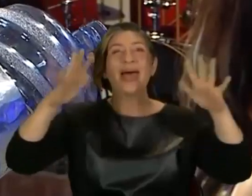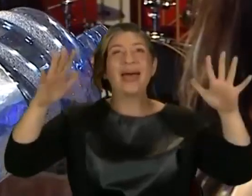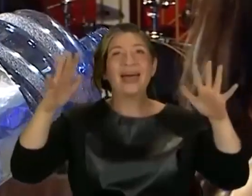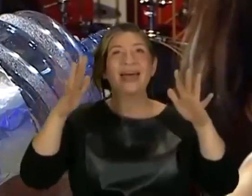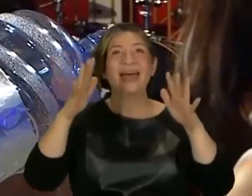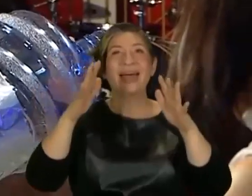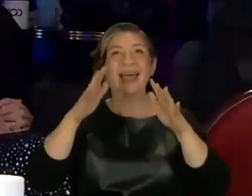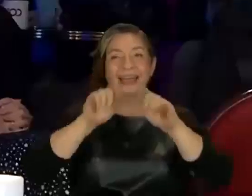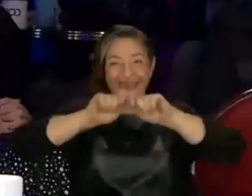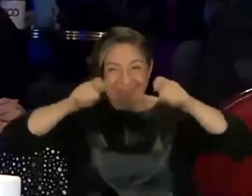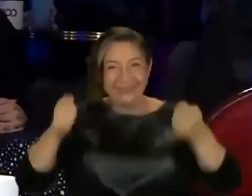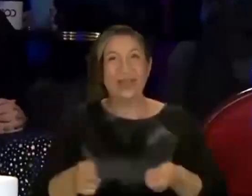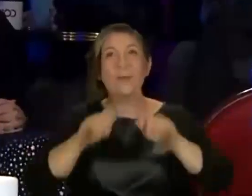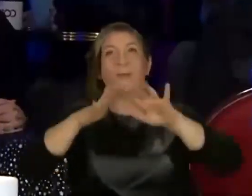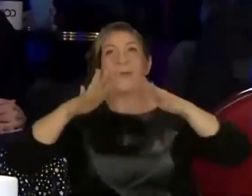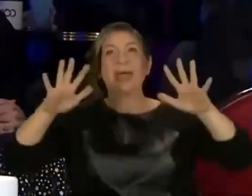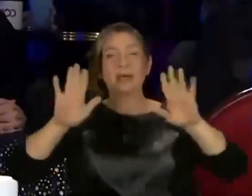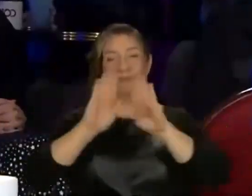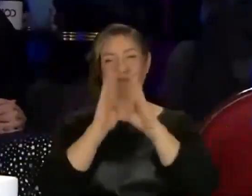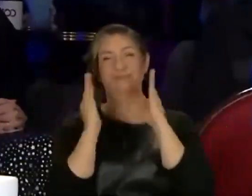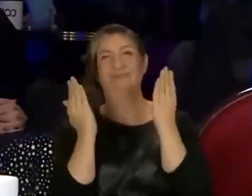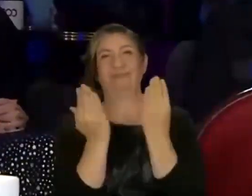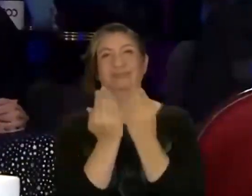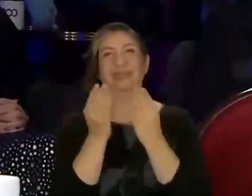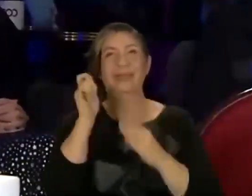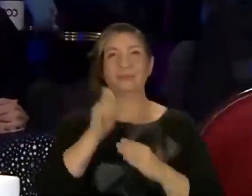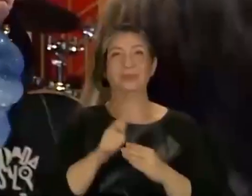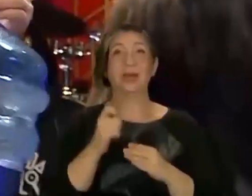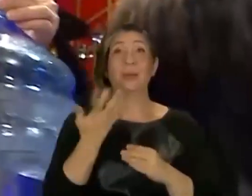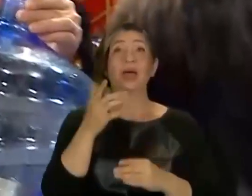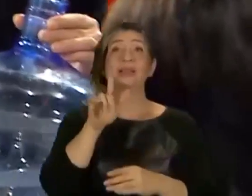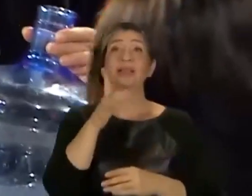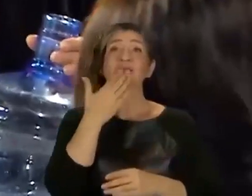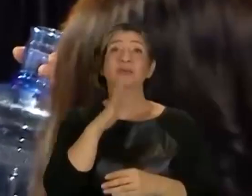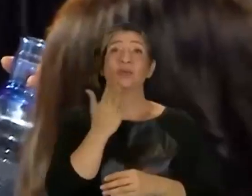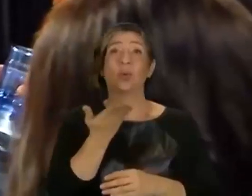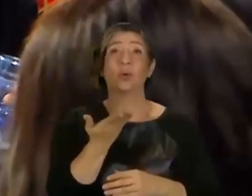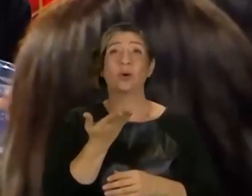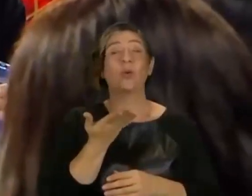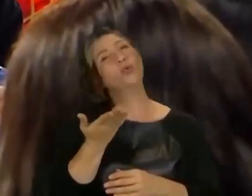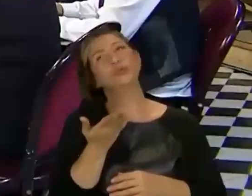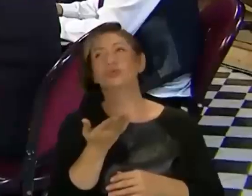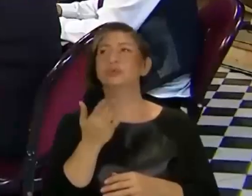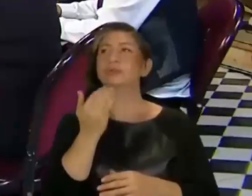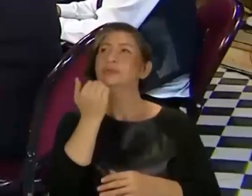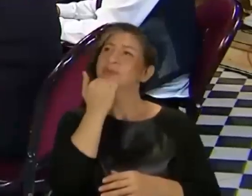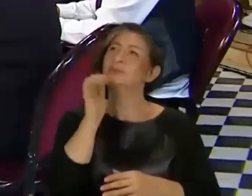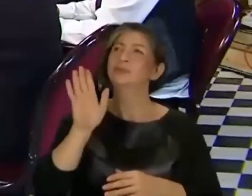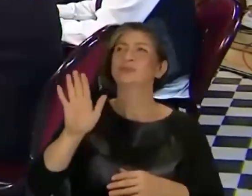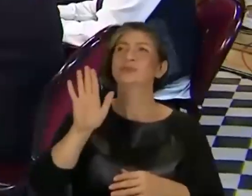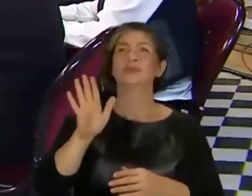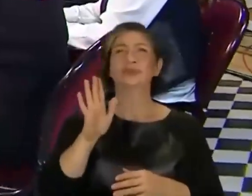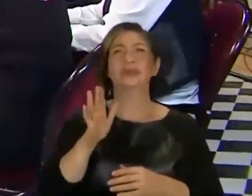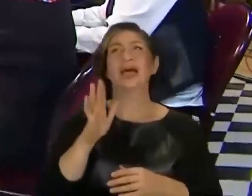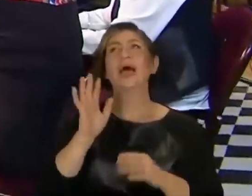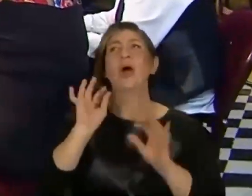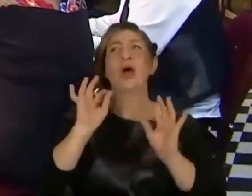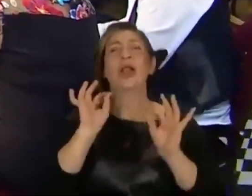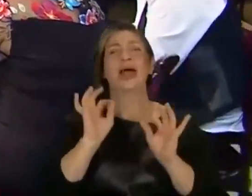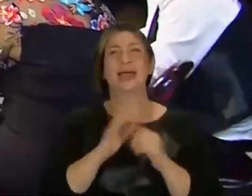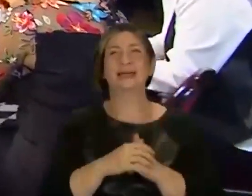folyalamak diyoruz. Folyolamak diyoruz. Alüminyum folyolu. Ama ihtiyacınız kalmadı ki. Olsun. Ama